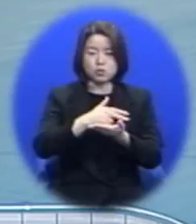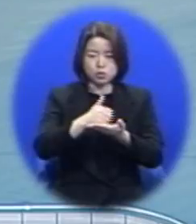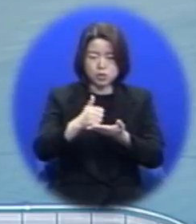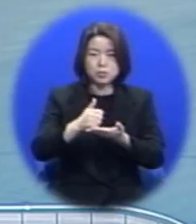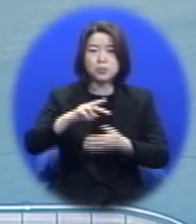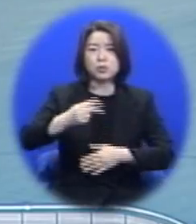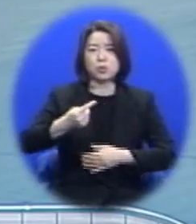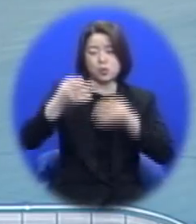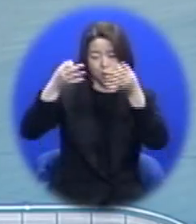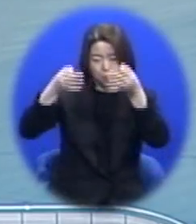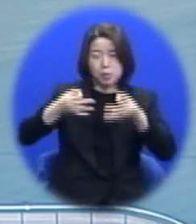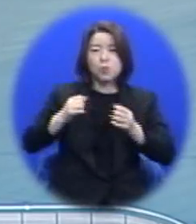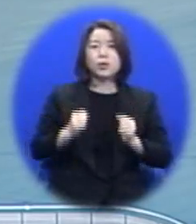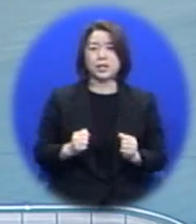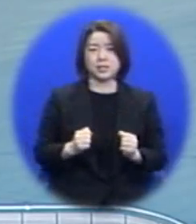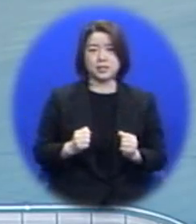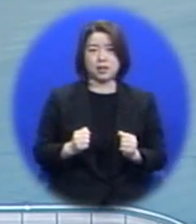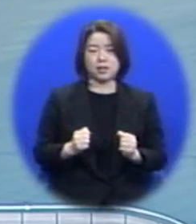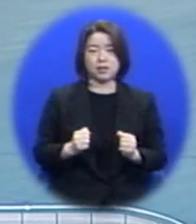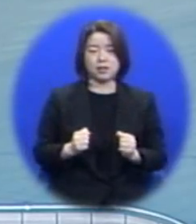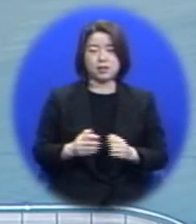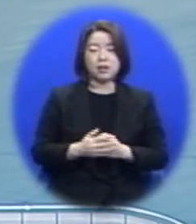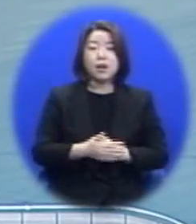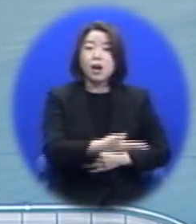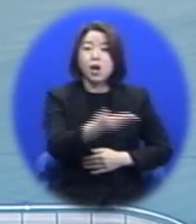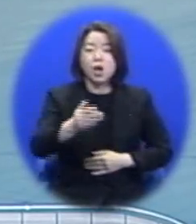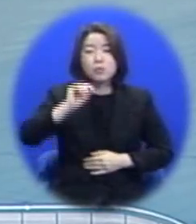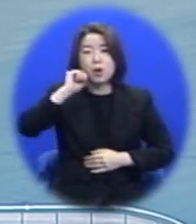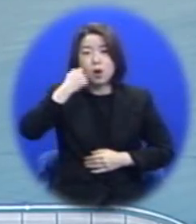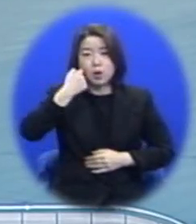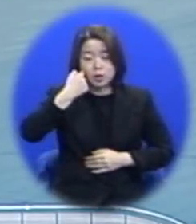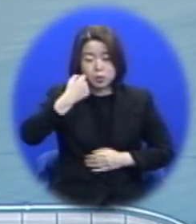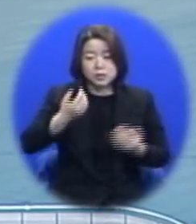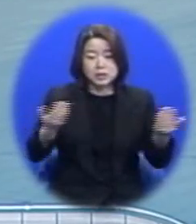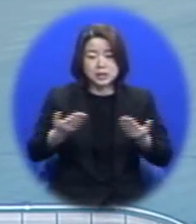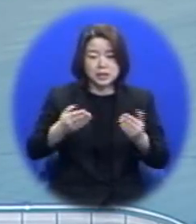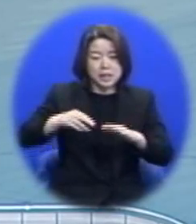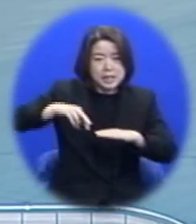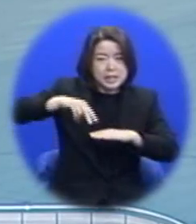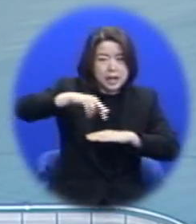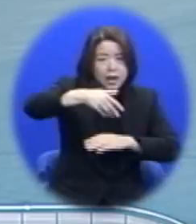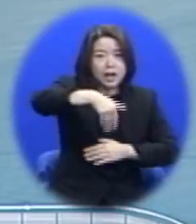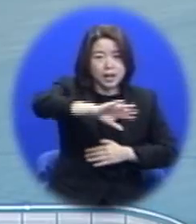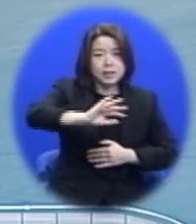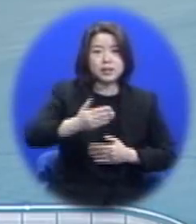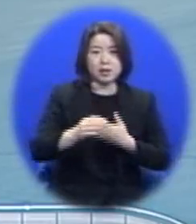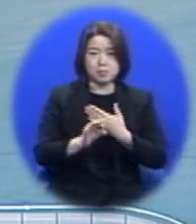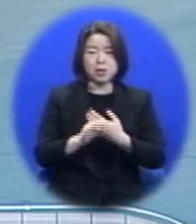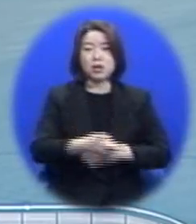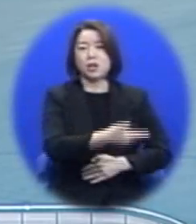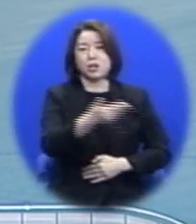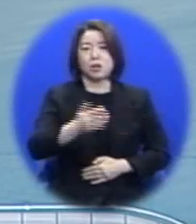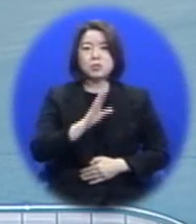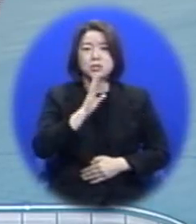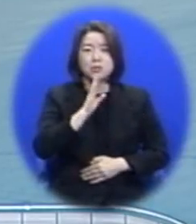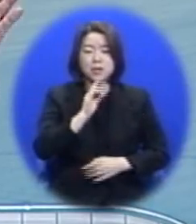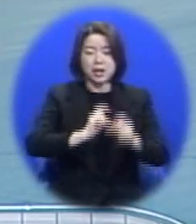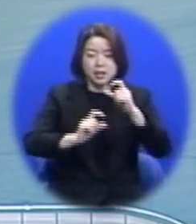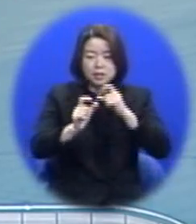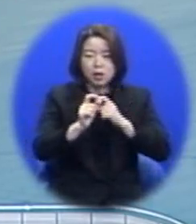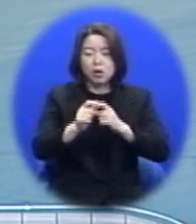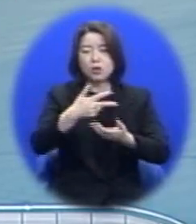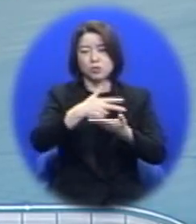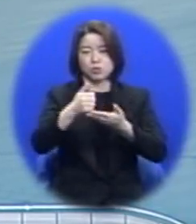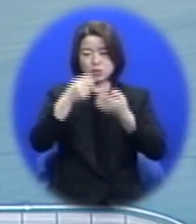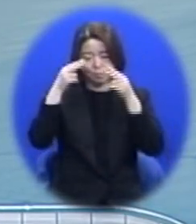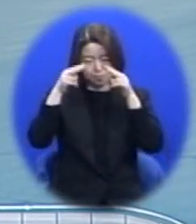것입니다. 만약에 여러분이 그런 어려운 일을 지나가야만 되는 것이라면 그러면 여러분들은 정말 더욱 주님을